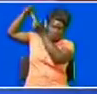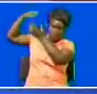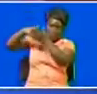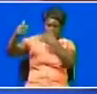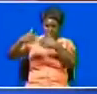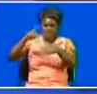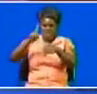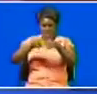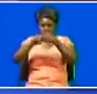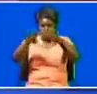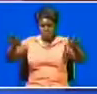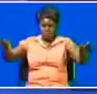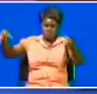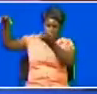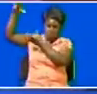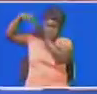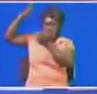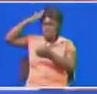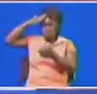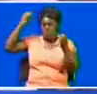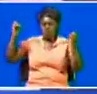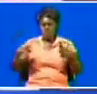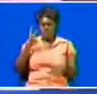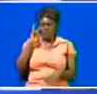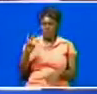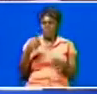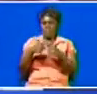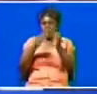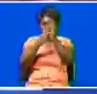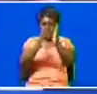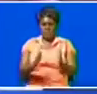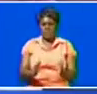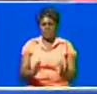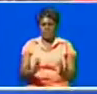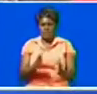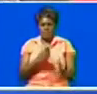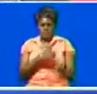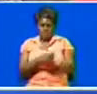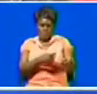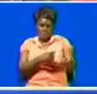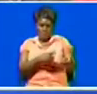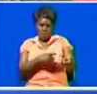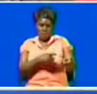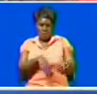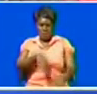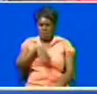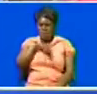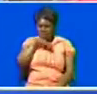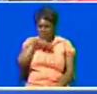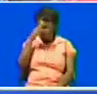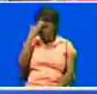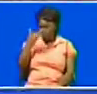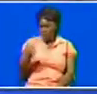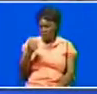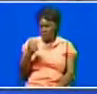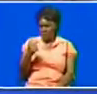ya kitanda unajua yameta. But leaders tore into NASA leader Raila Odinga, whom they accused of allegedly